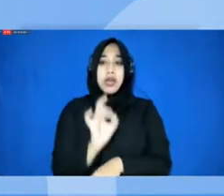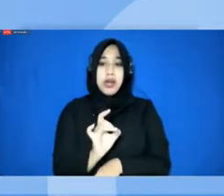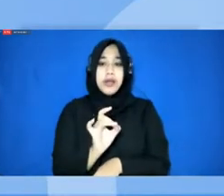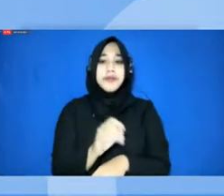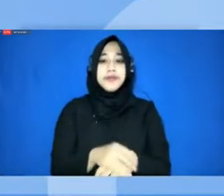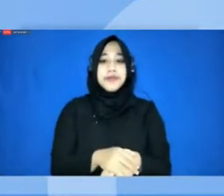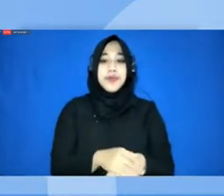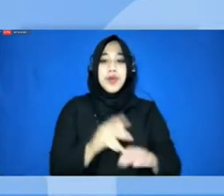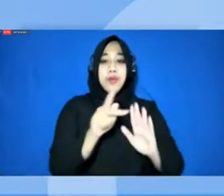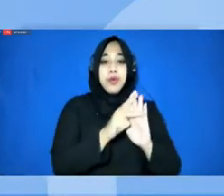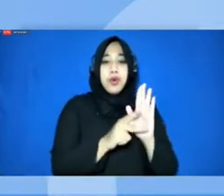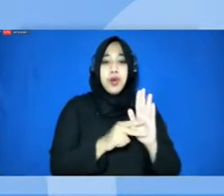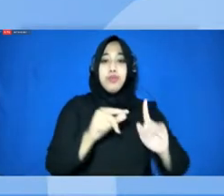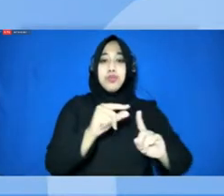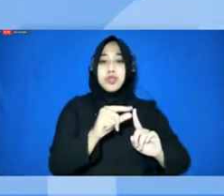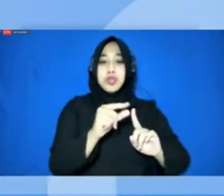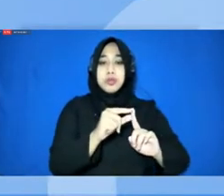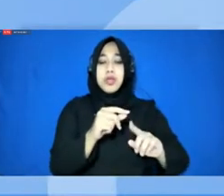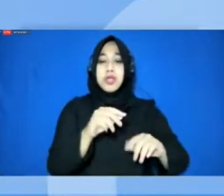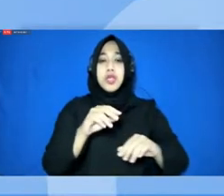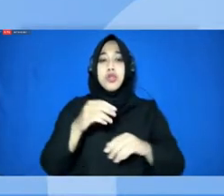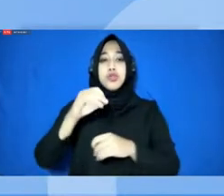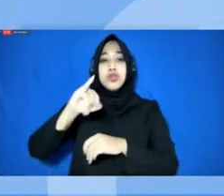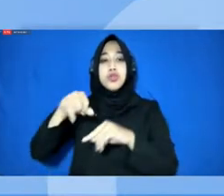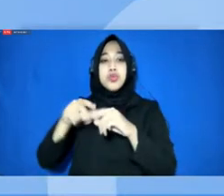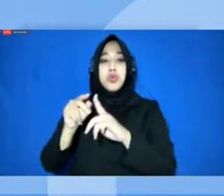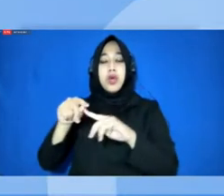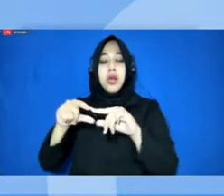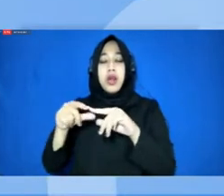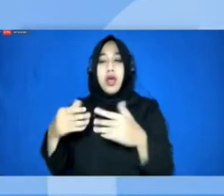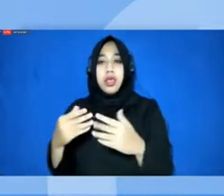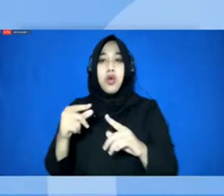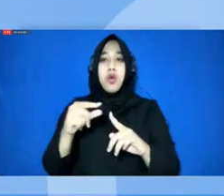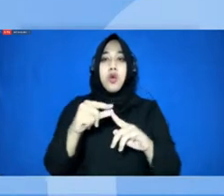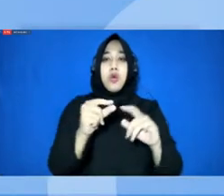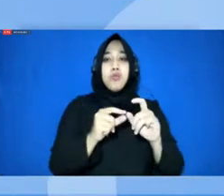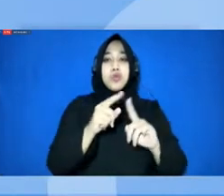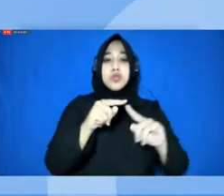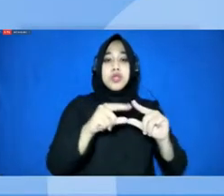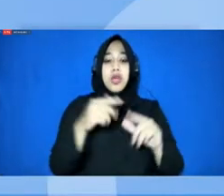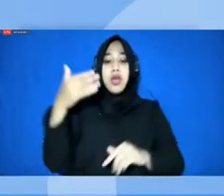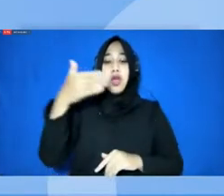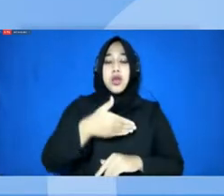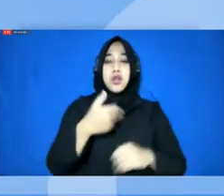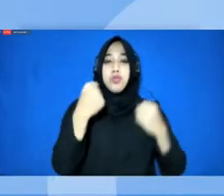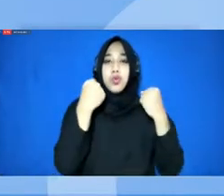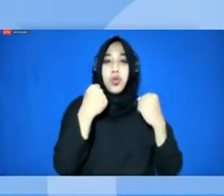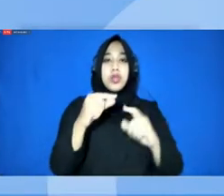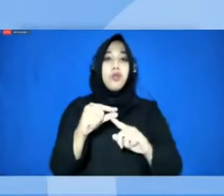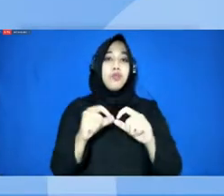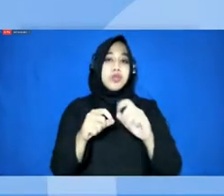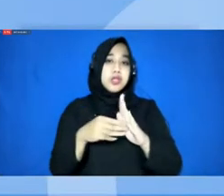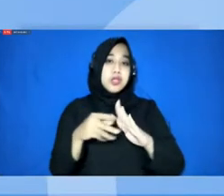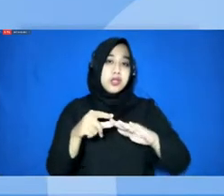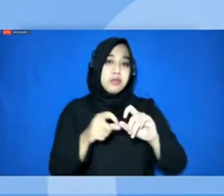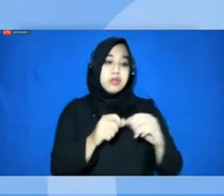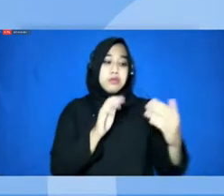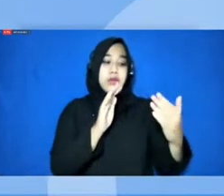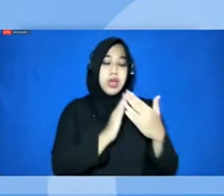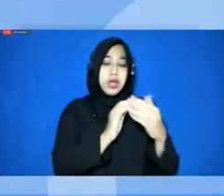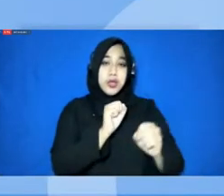Program Puskesmas Terpadu dan Juara atau PUSPA hadir untuk menguatkan puskesmas dalam menangani